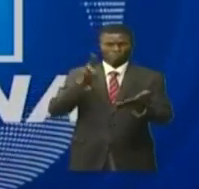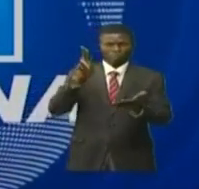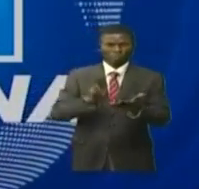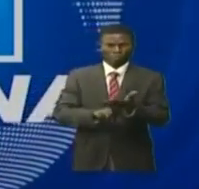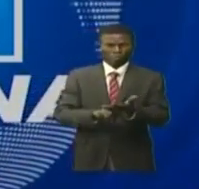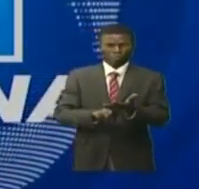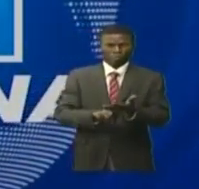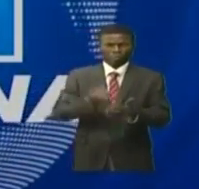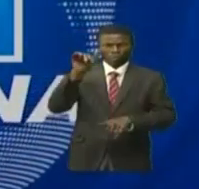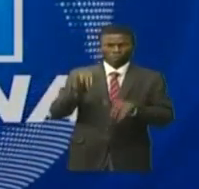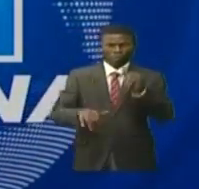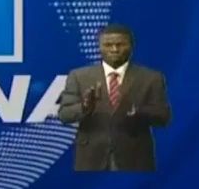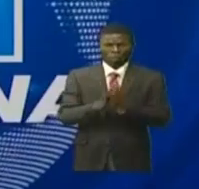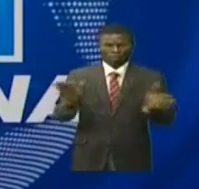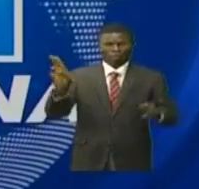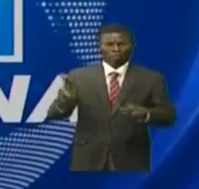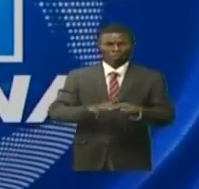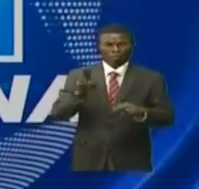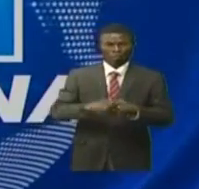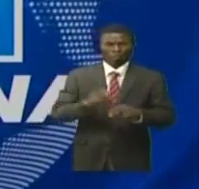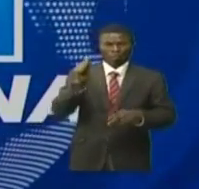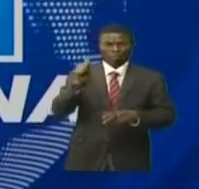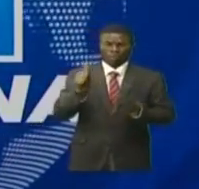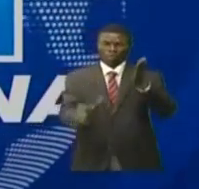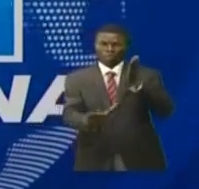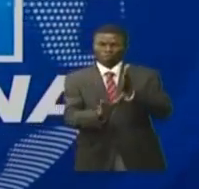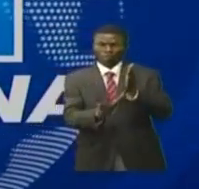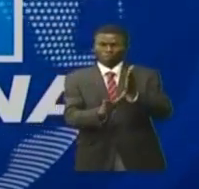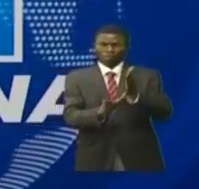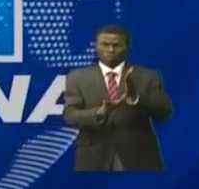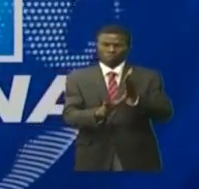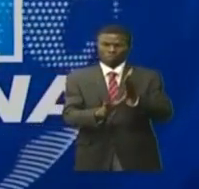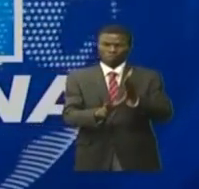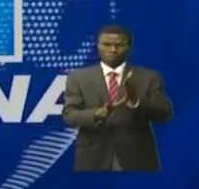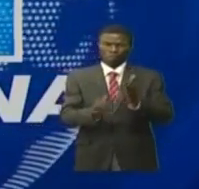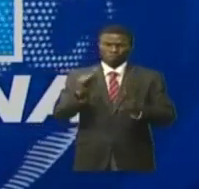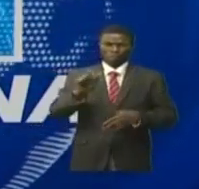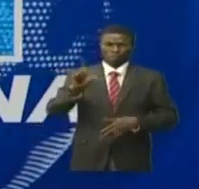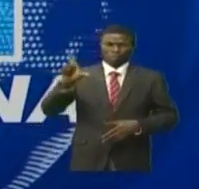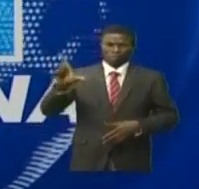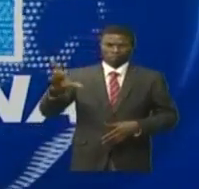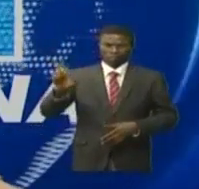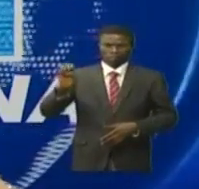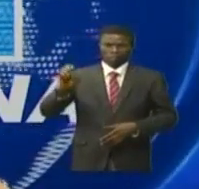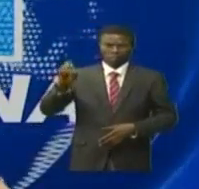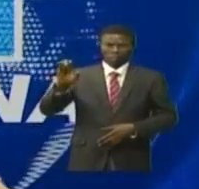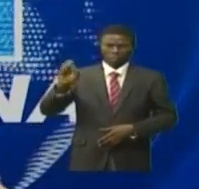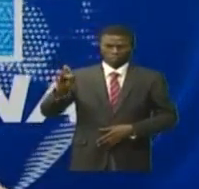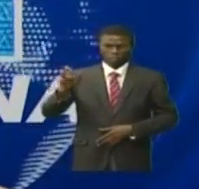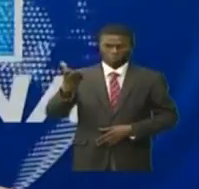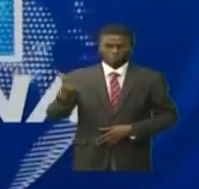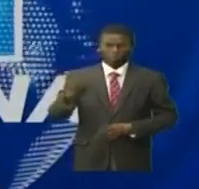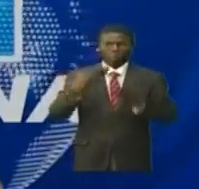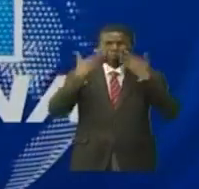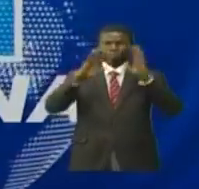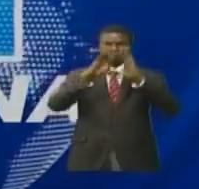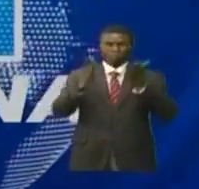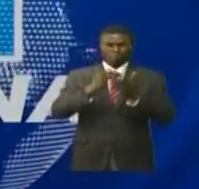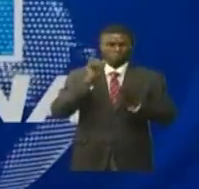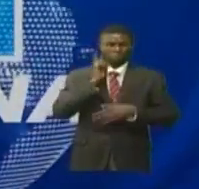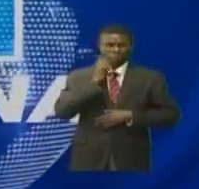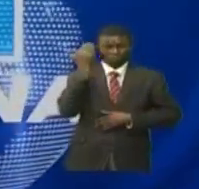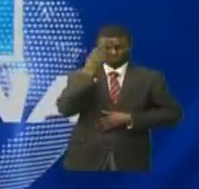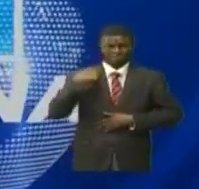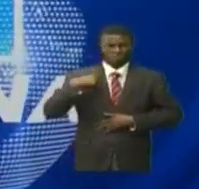le secrétaire exécutif a I du copyrène Alex Gousseau Dongala merci d'avoir suivi